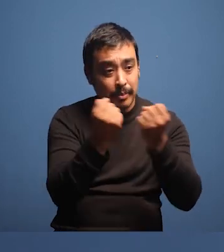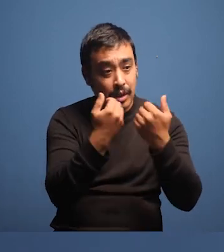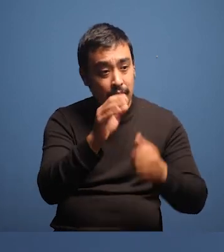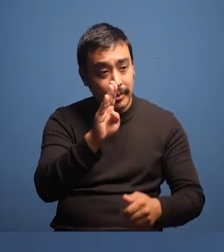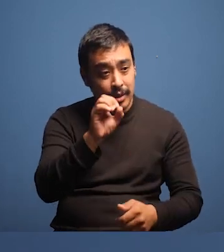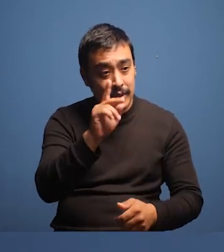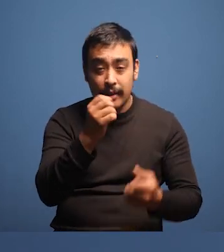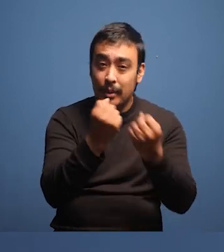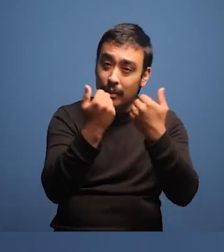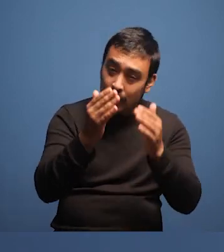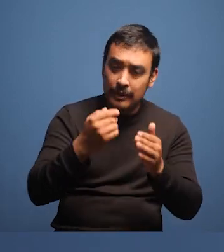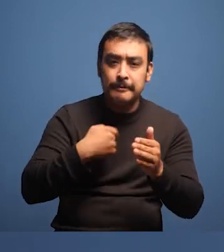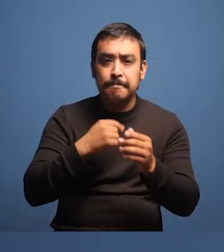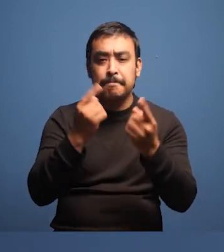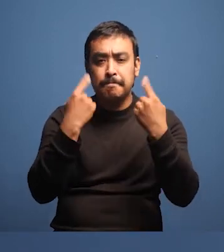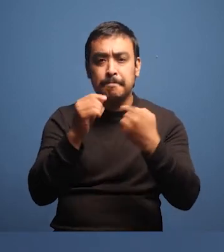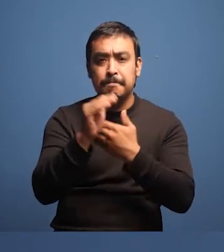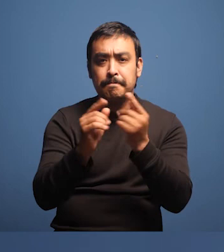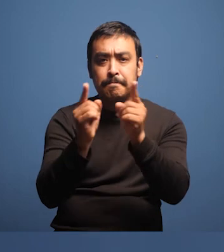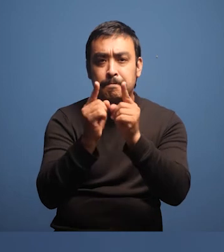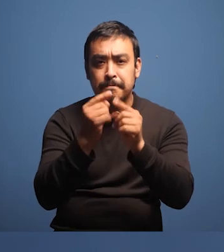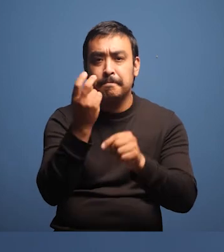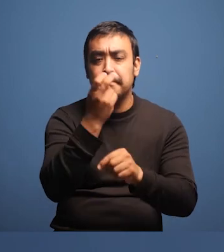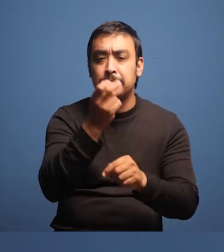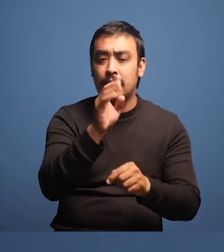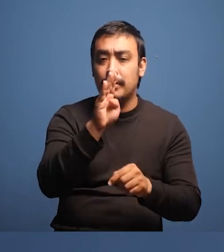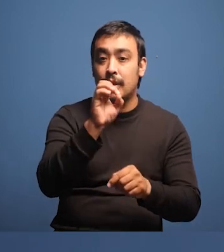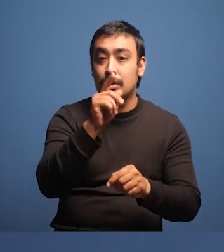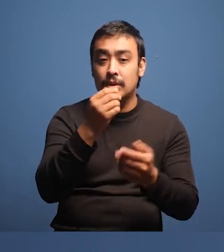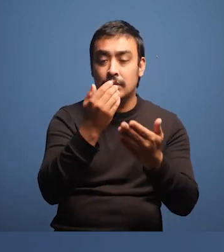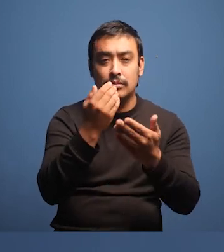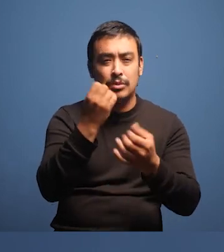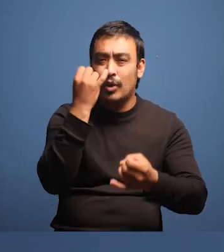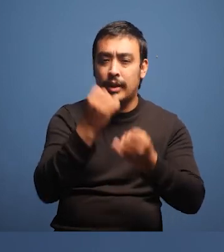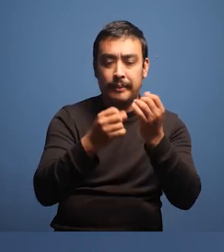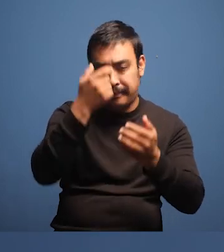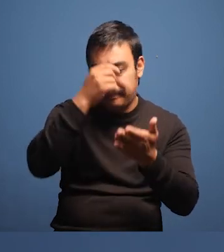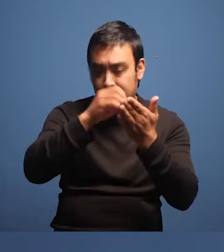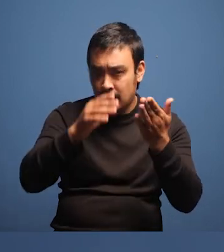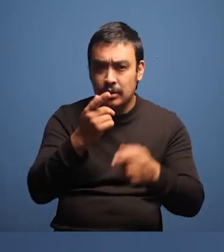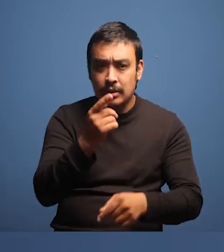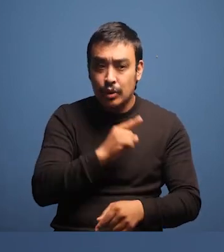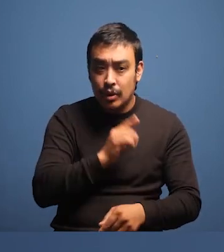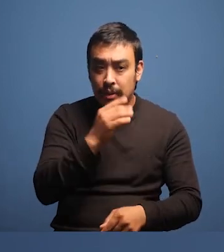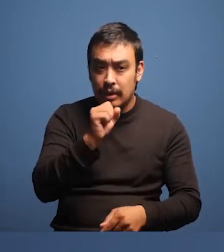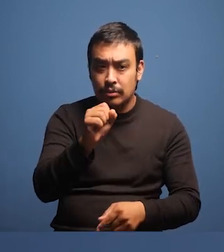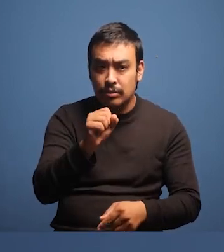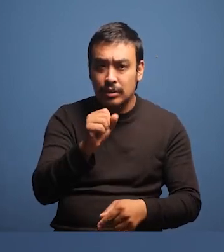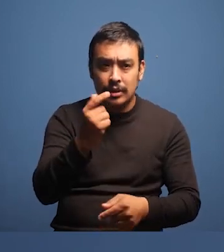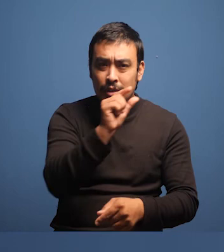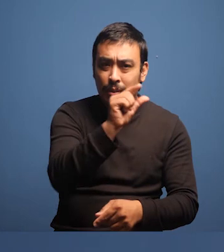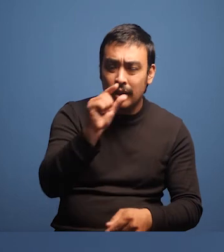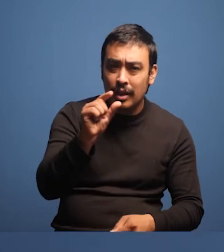अब हामी माथि एपियर हुनसक्छ कि। त्यही भएर ब्लक भनेको एभ्री टाइममा सोल्युसन हुँदैन। अब त्यसरी डर हुन्छ भने तपाईँले रेस्ट्रिक्ट युज गर्न सक्नुहुन्छ, आफूलाई कुनै कन्टेन्टहरू